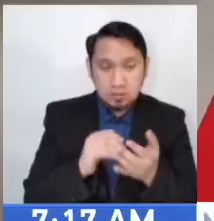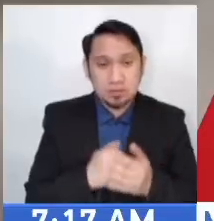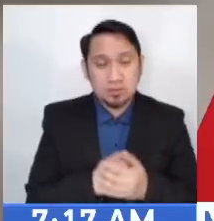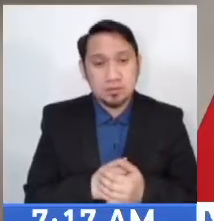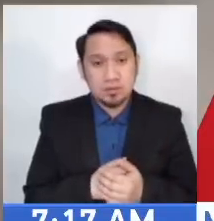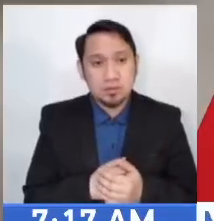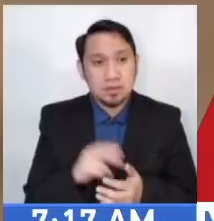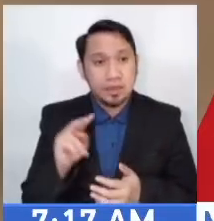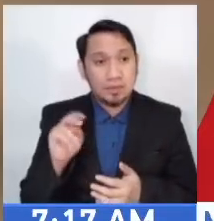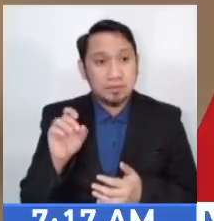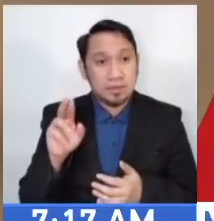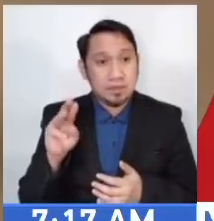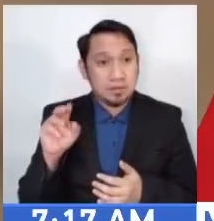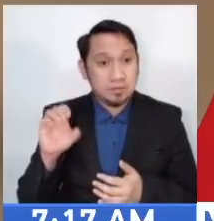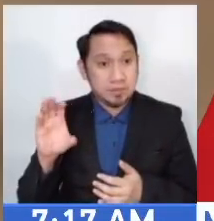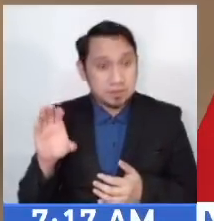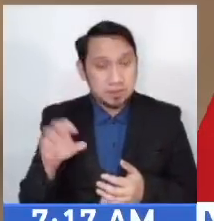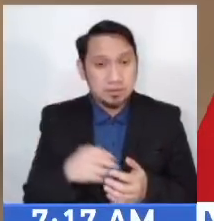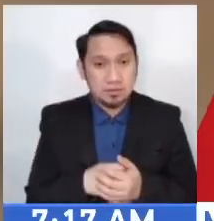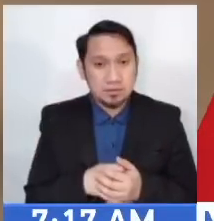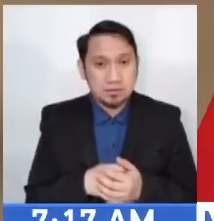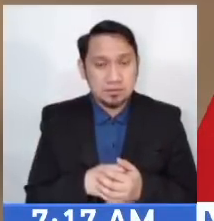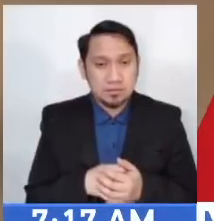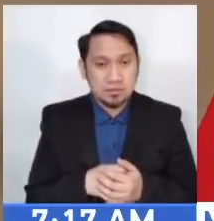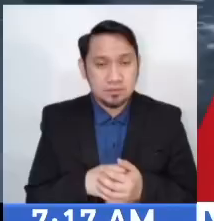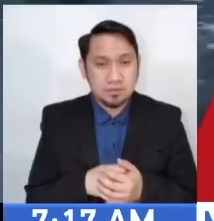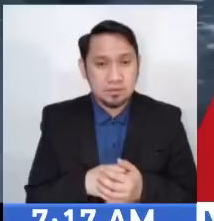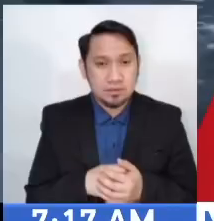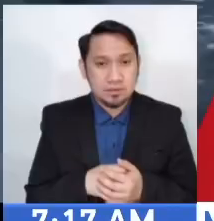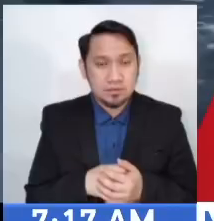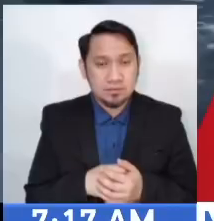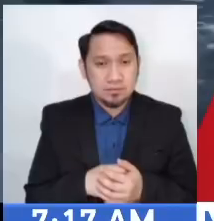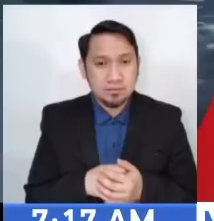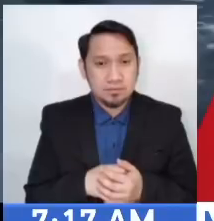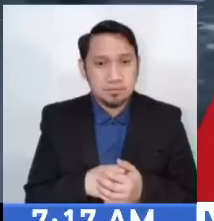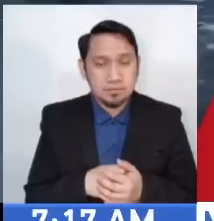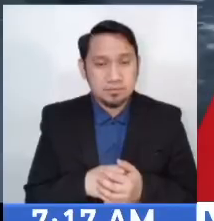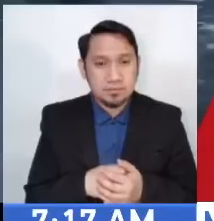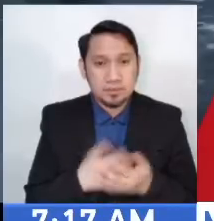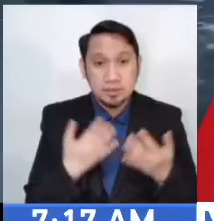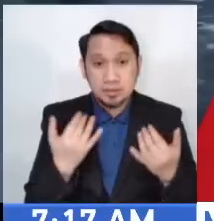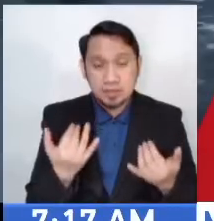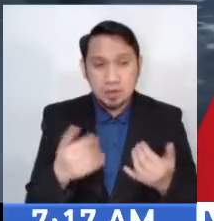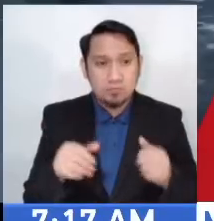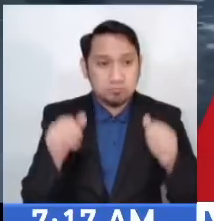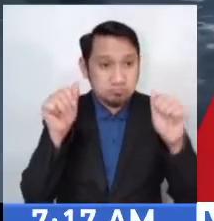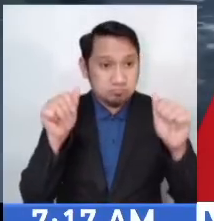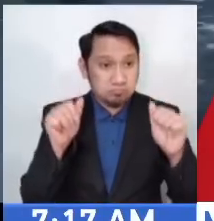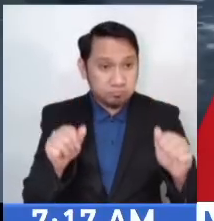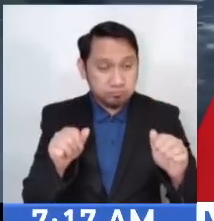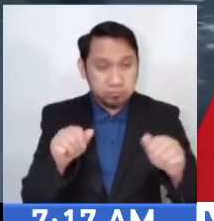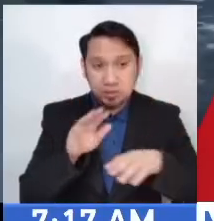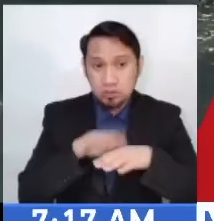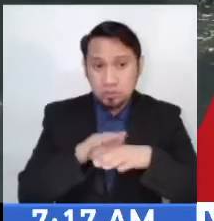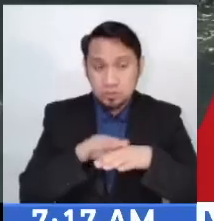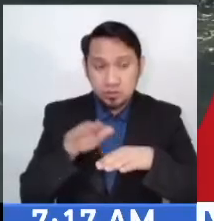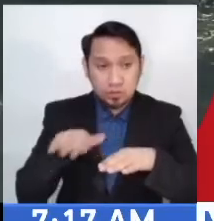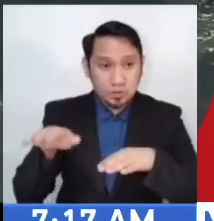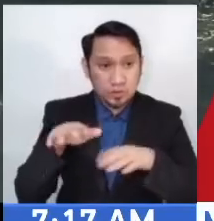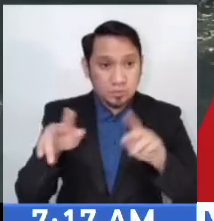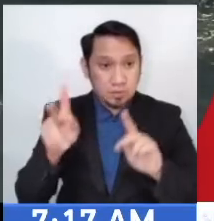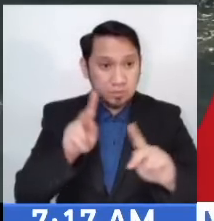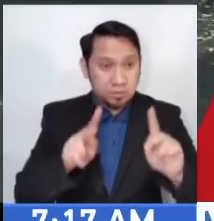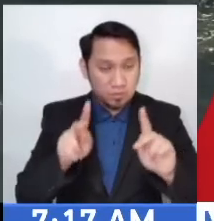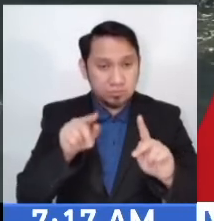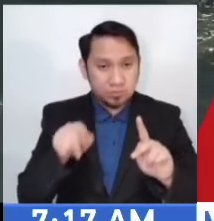and Management Office ng Baler at Provincial Government. Nagpaskil din ng babala ang LGU para sa mga motorista. Sa